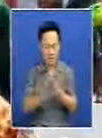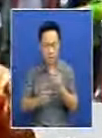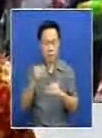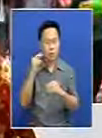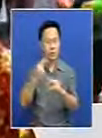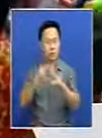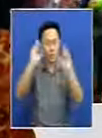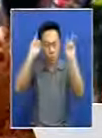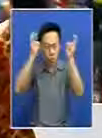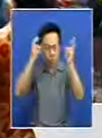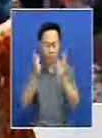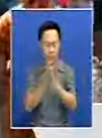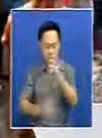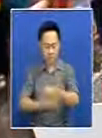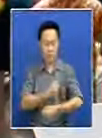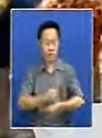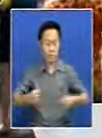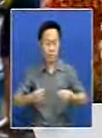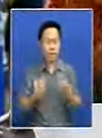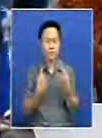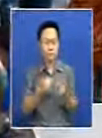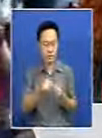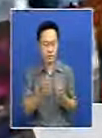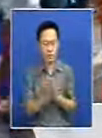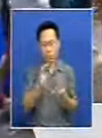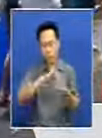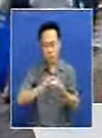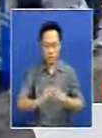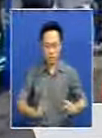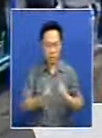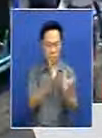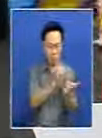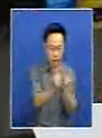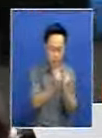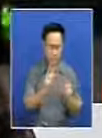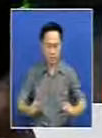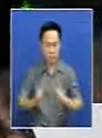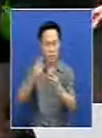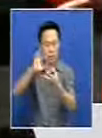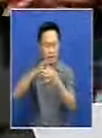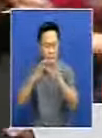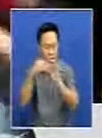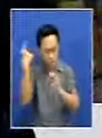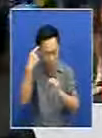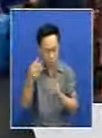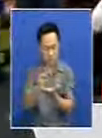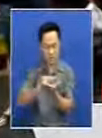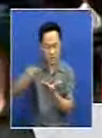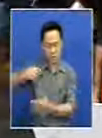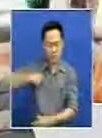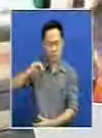ติครั้งนี้ค่ะเป็นความร่วมมือระหว่างกระทรวงวัฒนธรรมกระทรวงการท่องเที่ยวและกีฬารวมทั้งจุฬาลงกรณ์มหาวิทยาลั